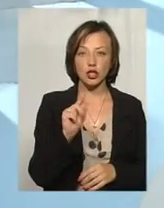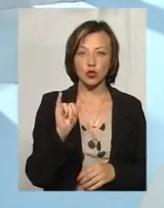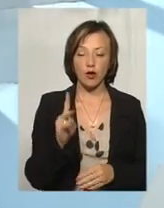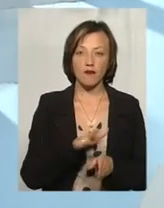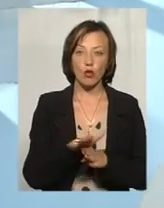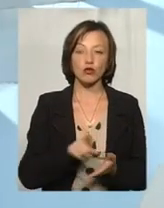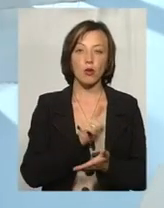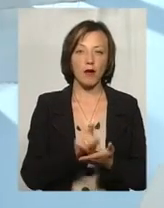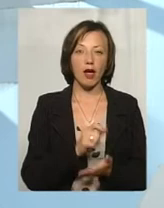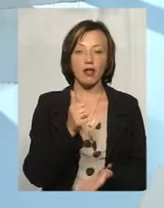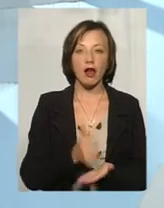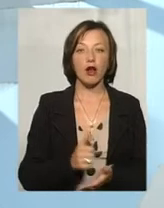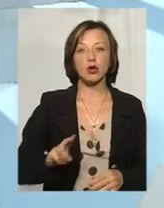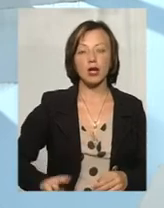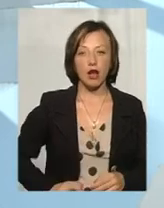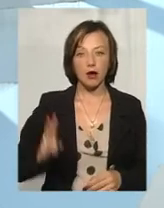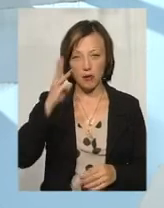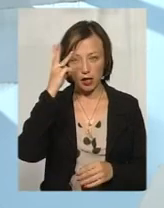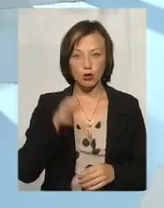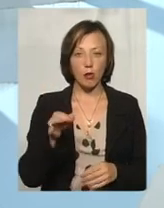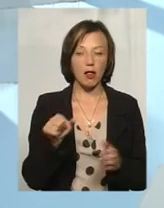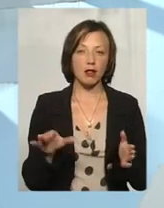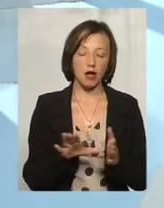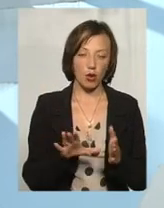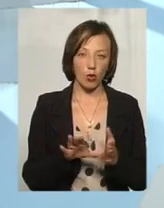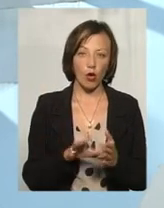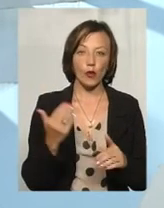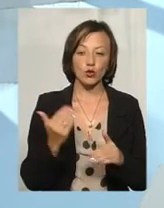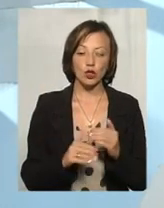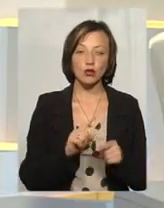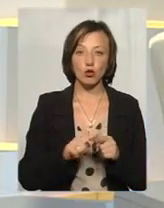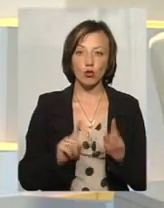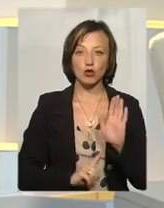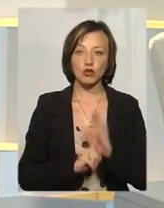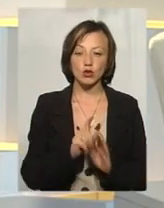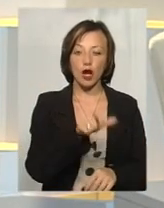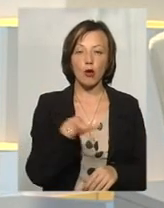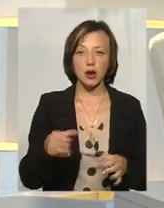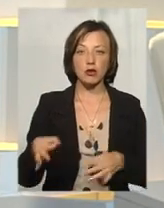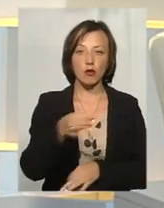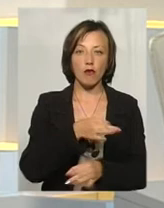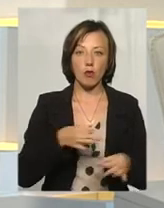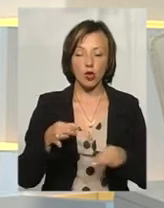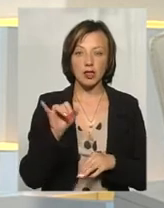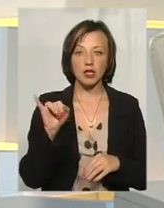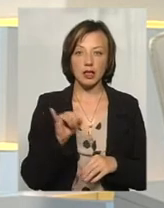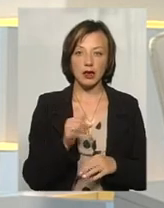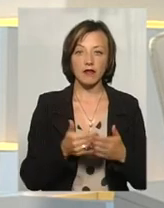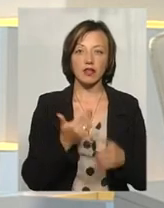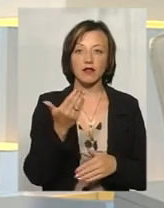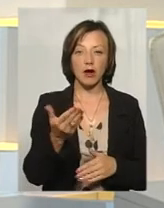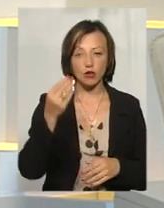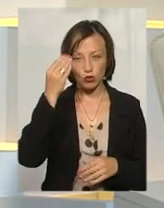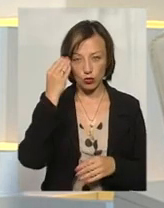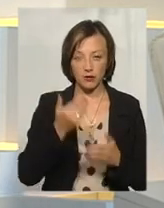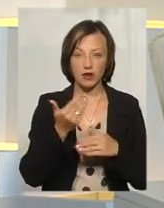виконуючий обов'язки генерального директора ПАТ «Хмельницькобленерго». Вже скоро почнуться громадські обговорення, і від вашої